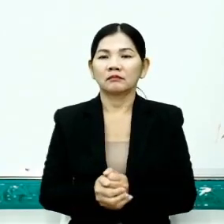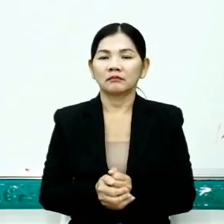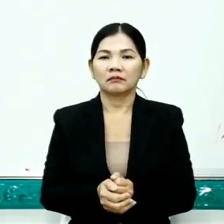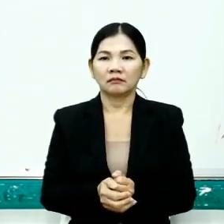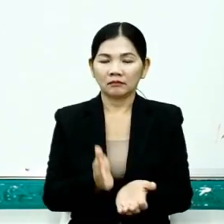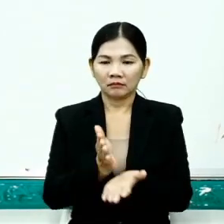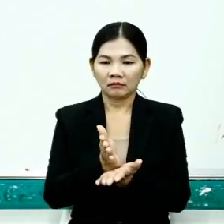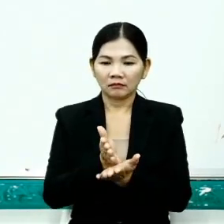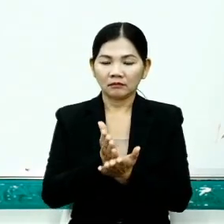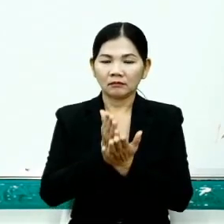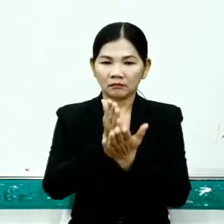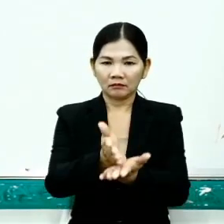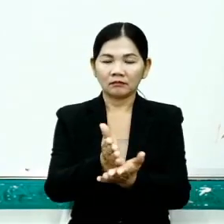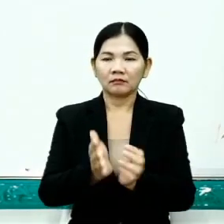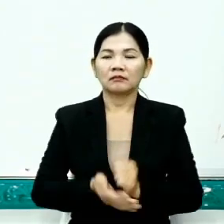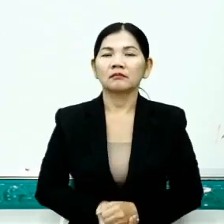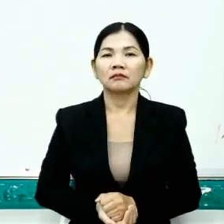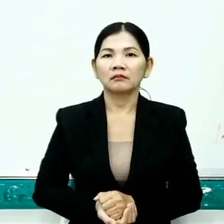ផែ